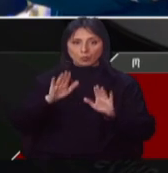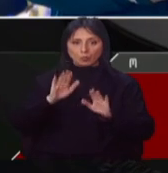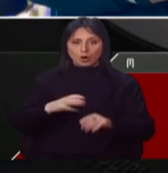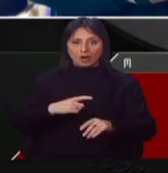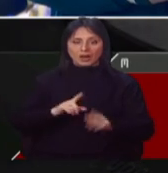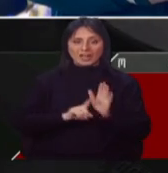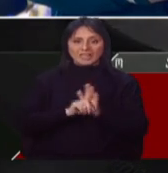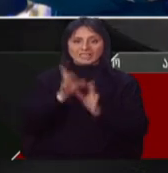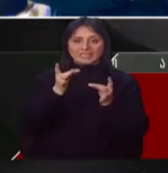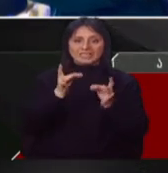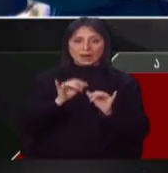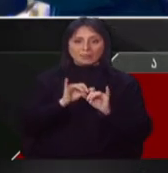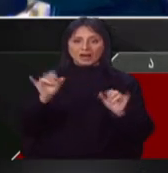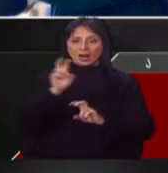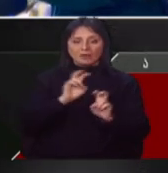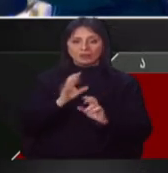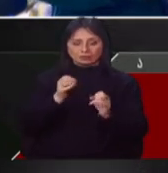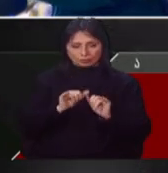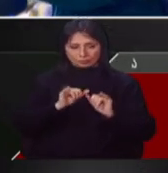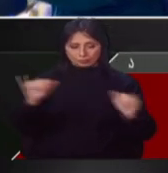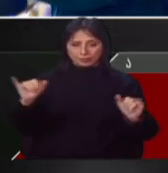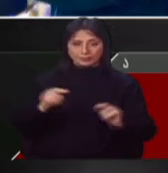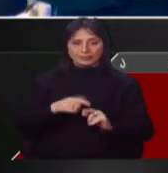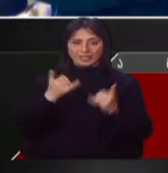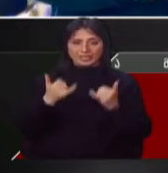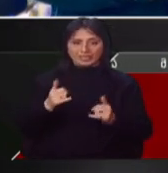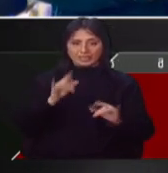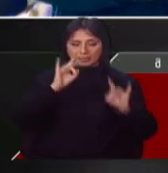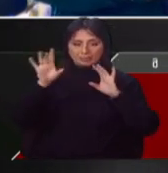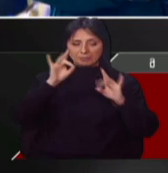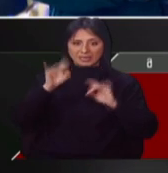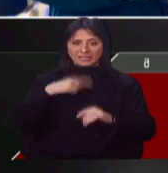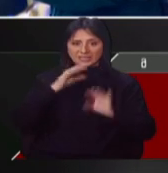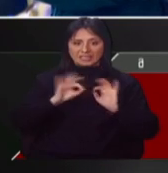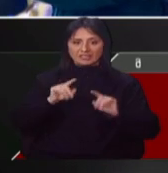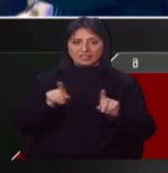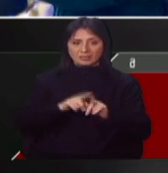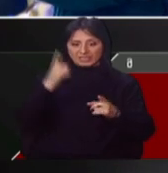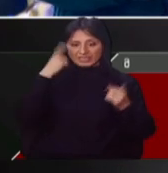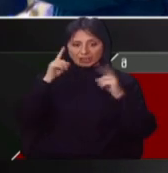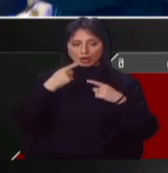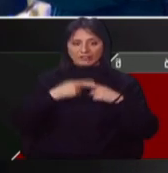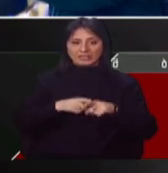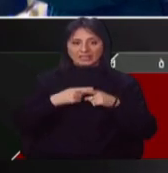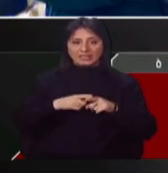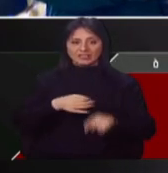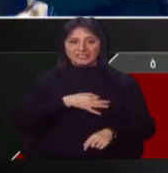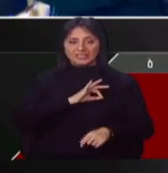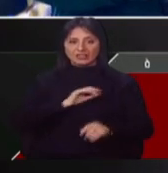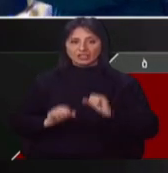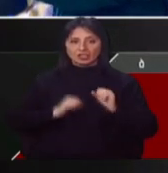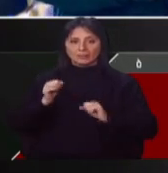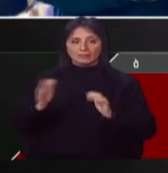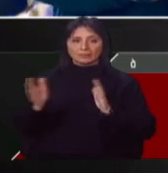startup, bis modzie bisa da gan vitare bis procedure, dres prezentația ze are nișna istrom, inovație bista tehnologie bista agento, șeți